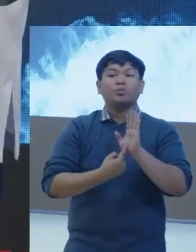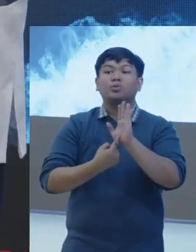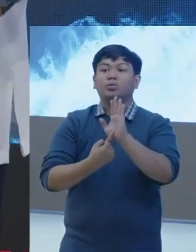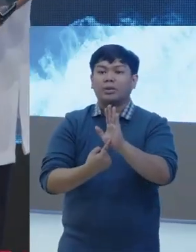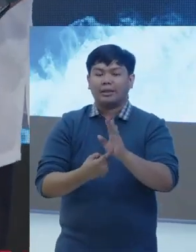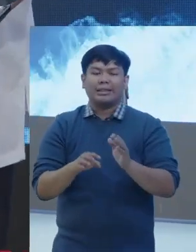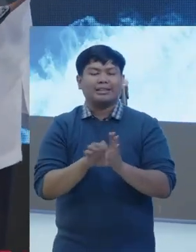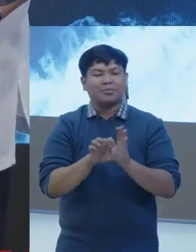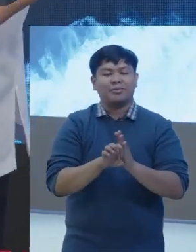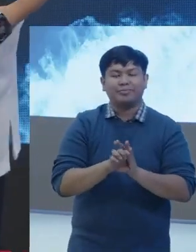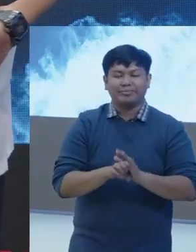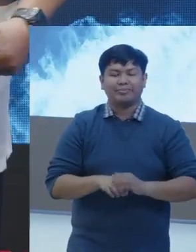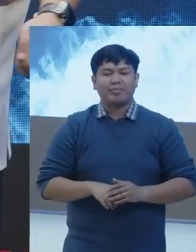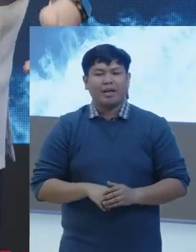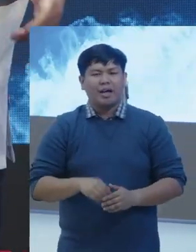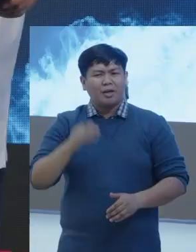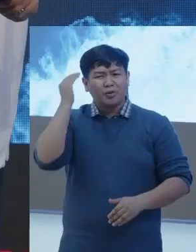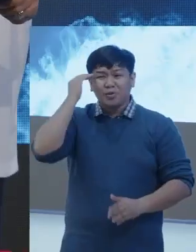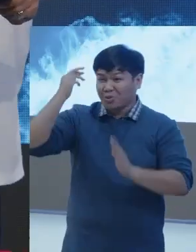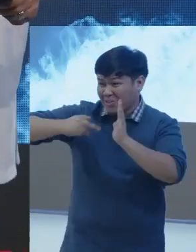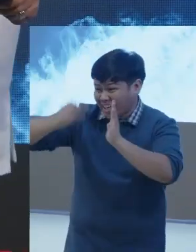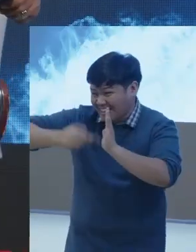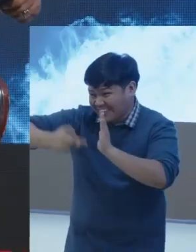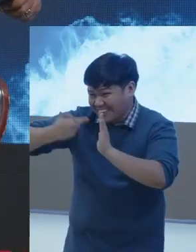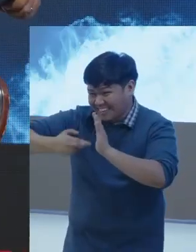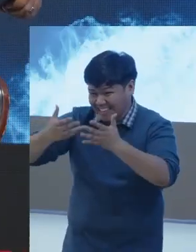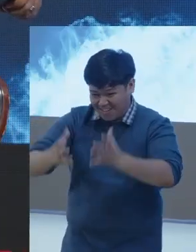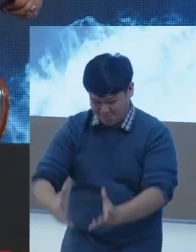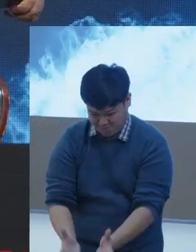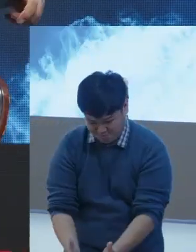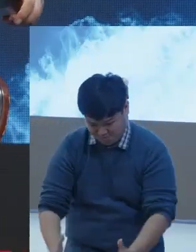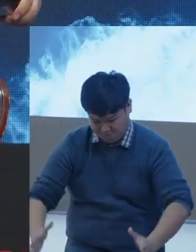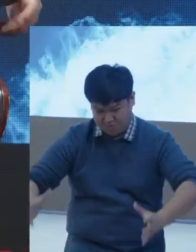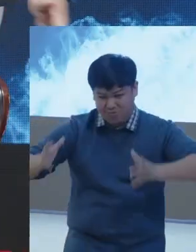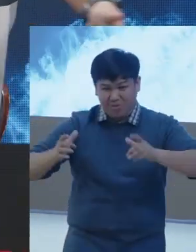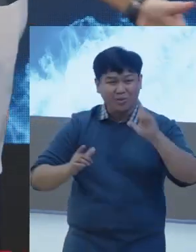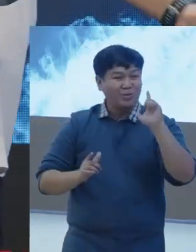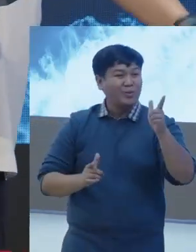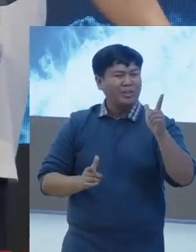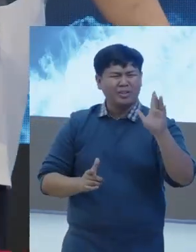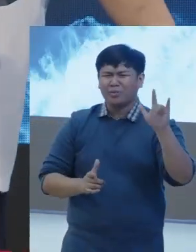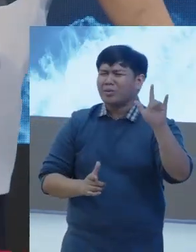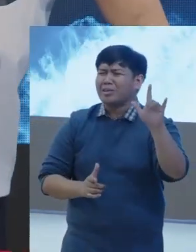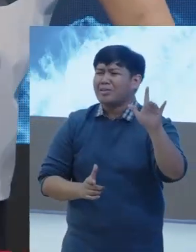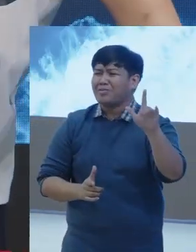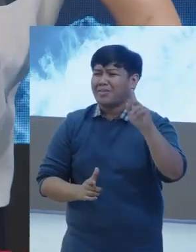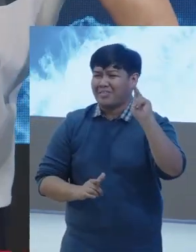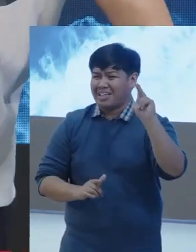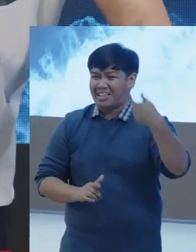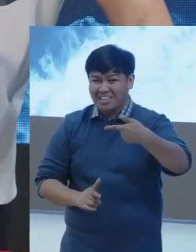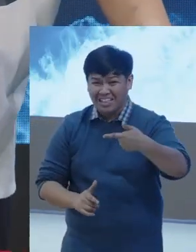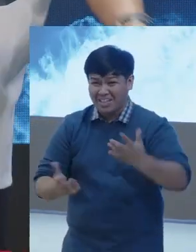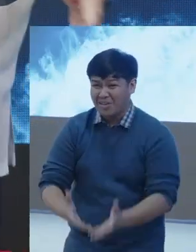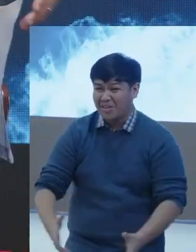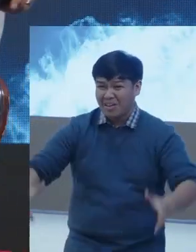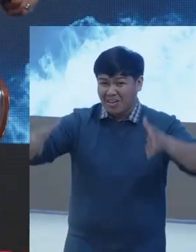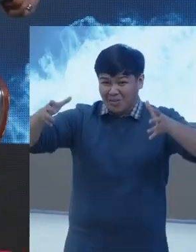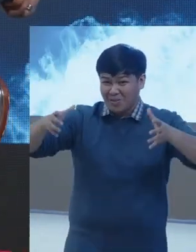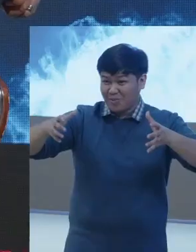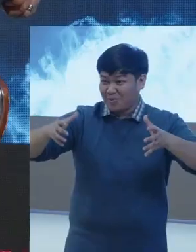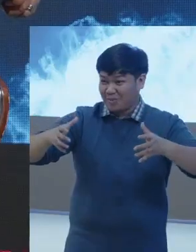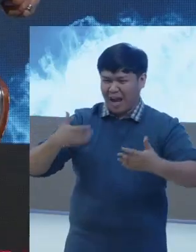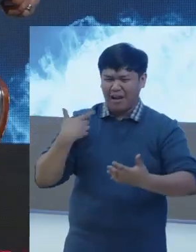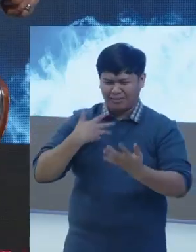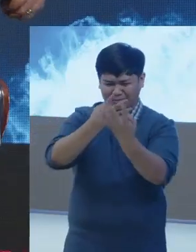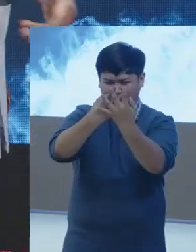ng sako. No? Alam niyo naman kung yung mga lumaki sa inyo na may yung sako ng bigas, no? Yung